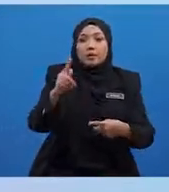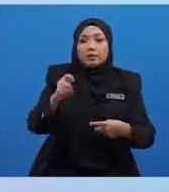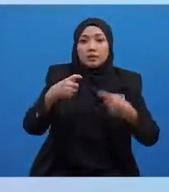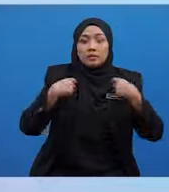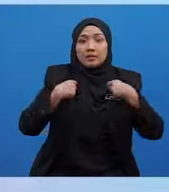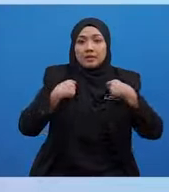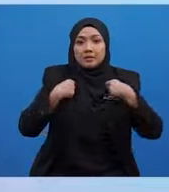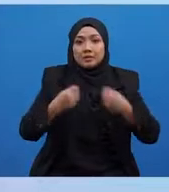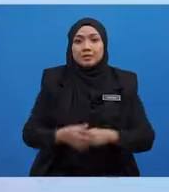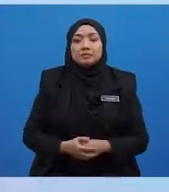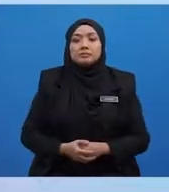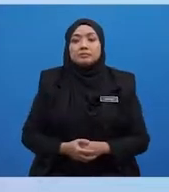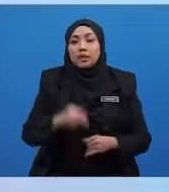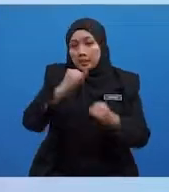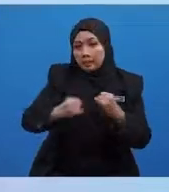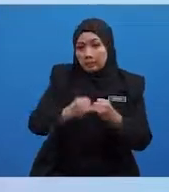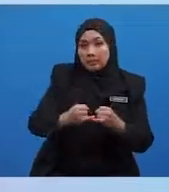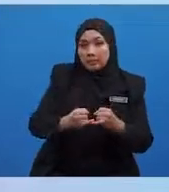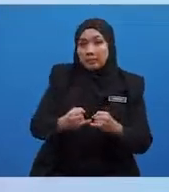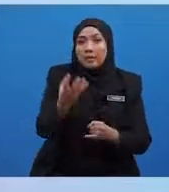iaitu bekalan.